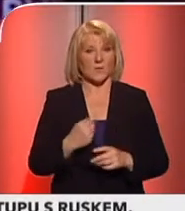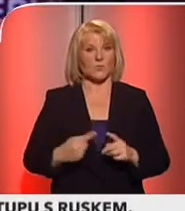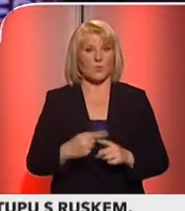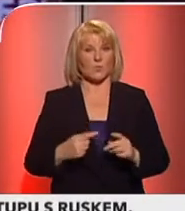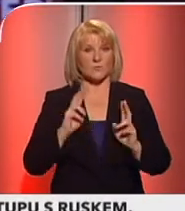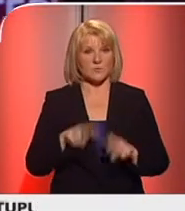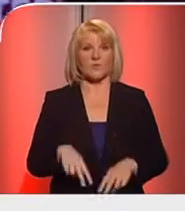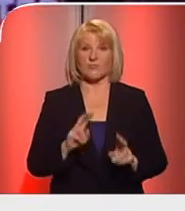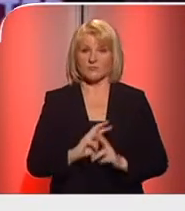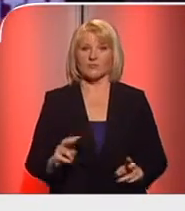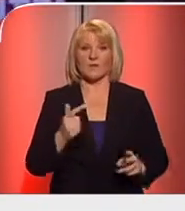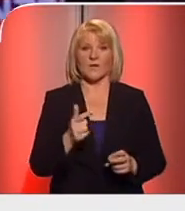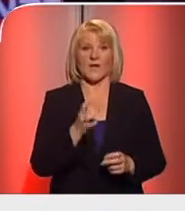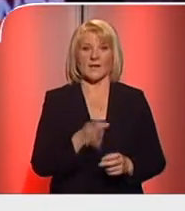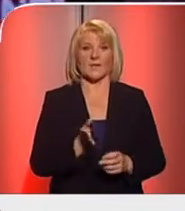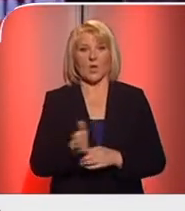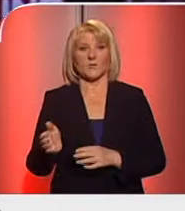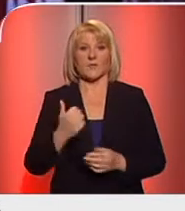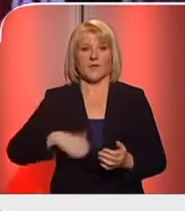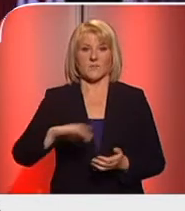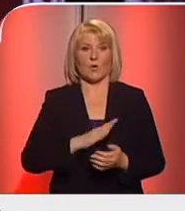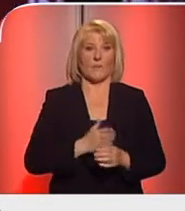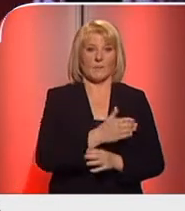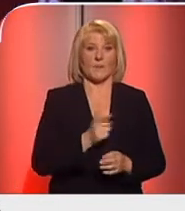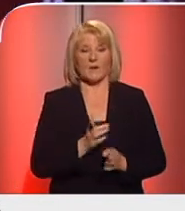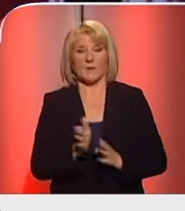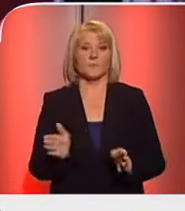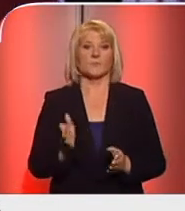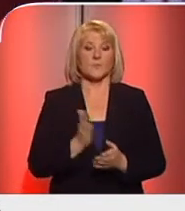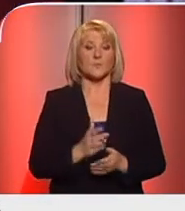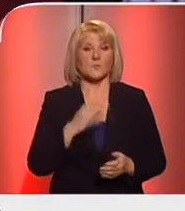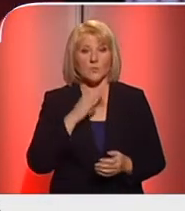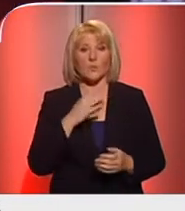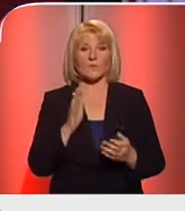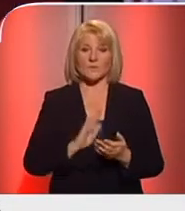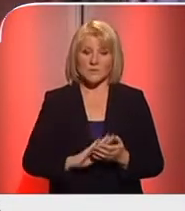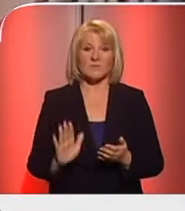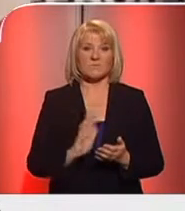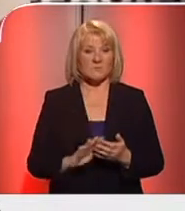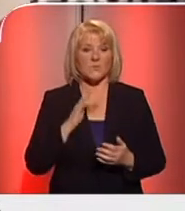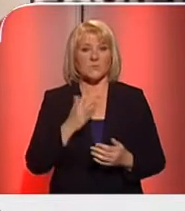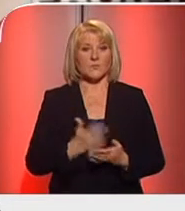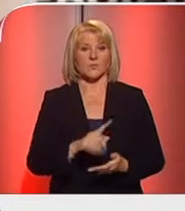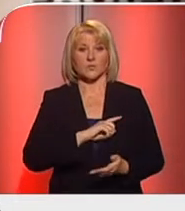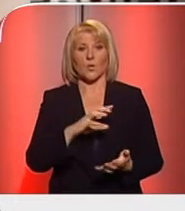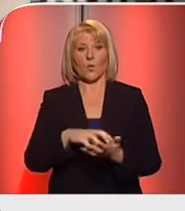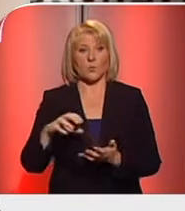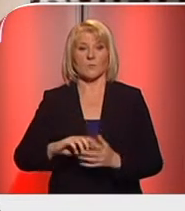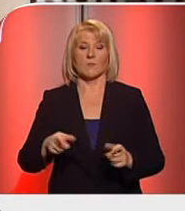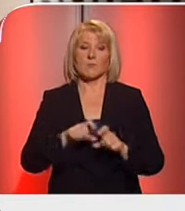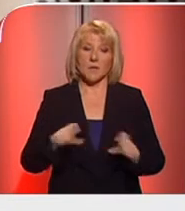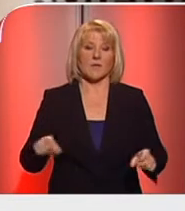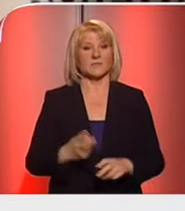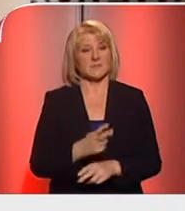může být dvourychlostní Evropa, kdy už se mluví nahlas o tom, že se i soukromé subjekty, banky,